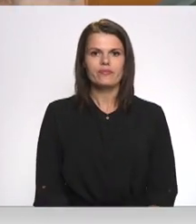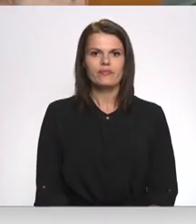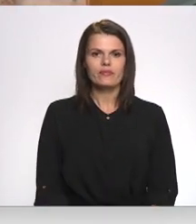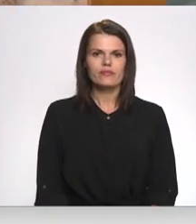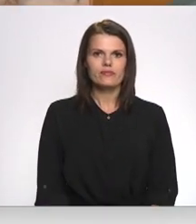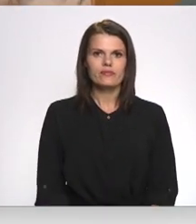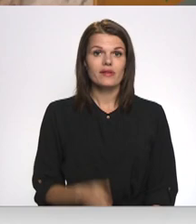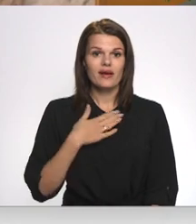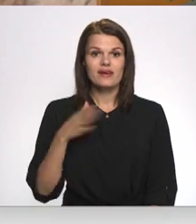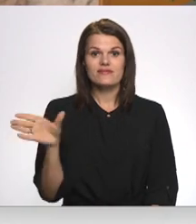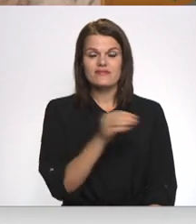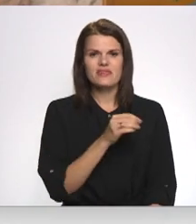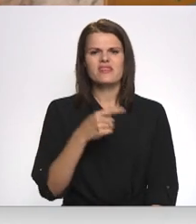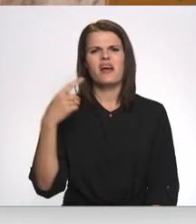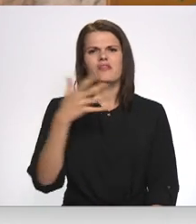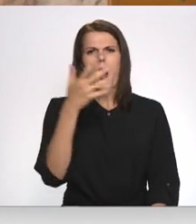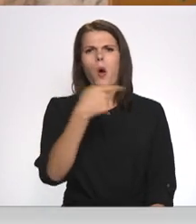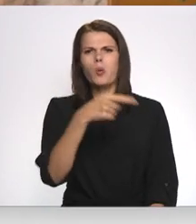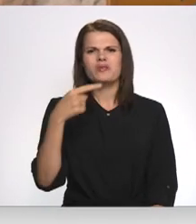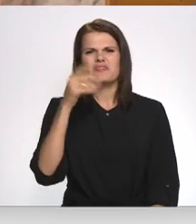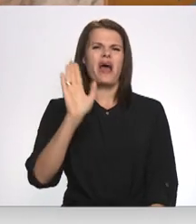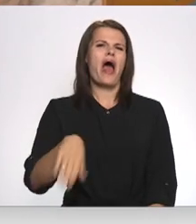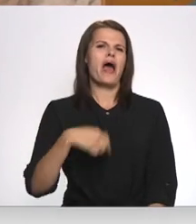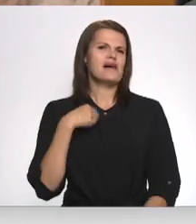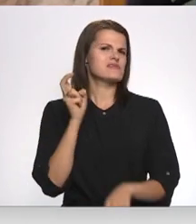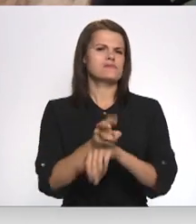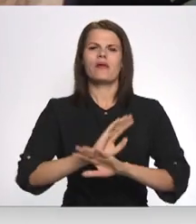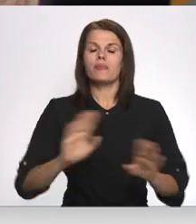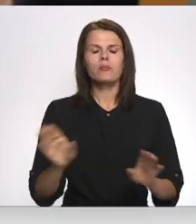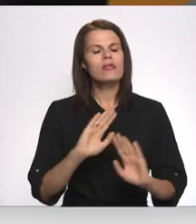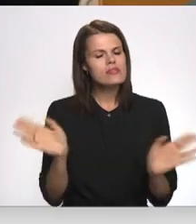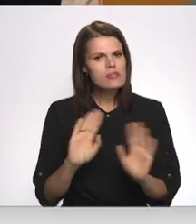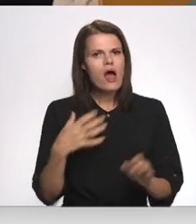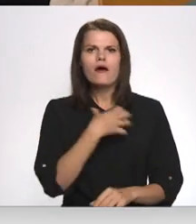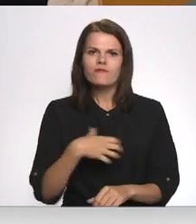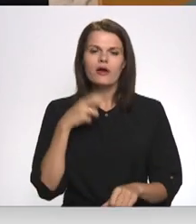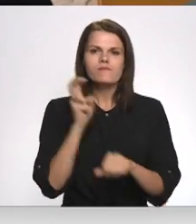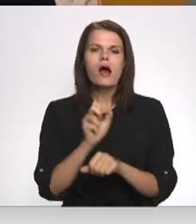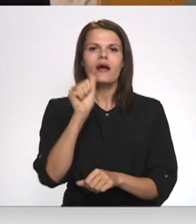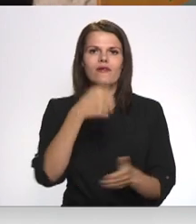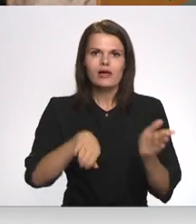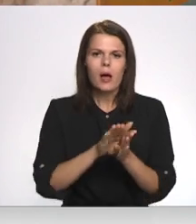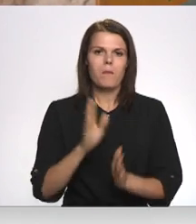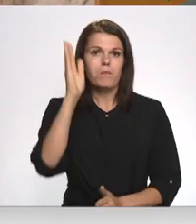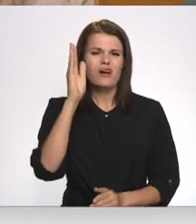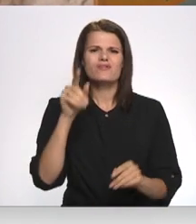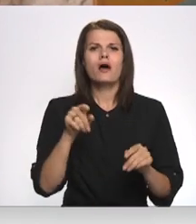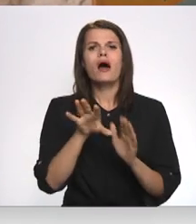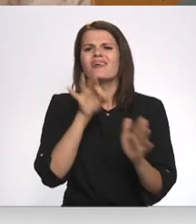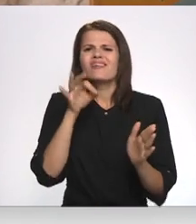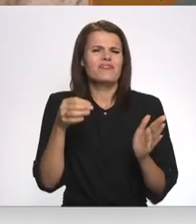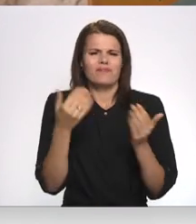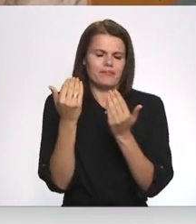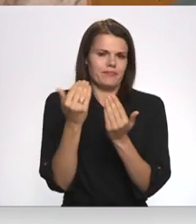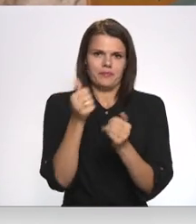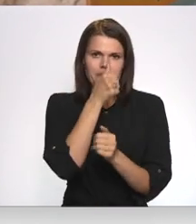kas tagad man arī saka, varbūt neiešu, es saku, vajag iet. Galvenais – nobalsot. Par ko jūs to izdarīsiet,